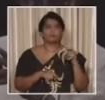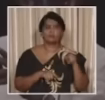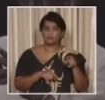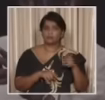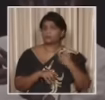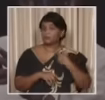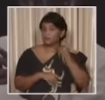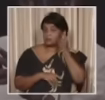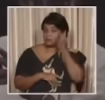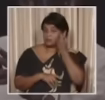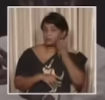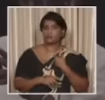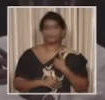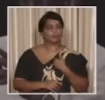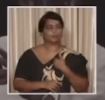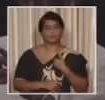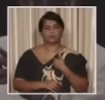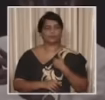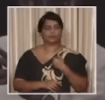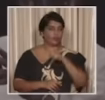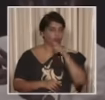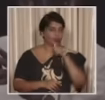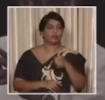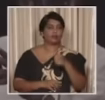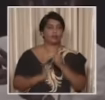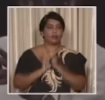හැබැයි මගේ අදහස වෙන්නේ මේකේ හොඳම දේ තමයි